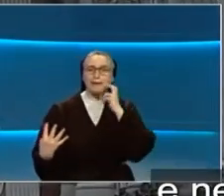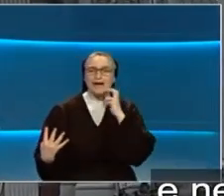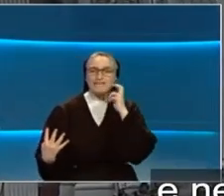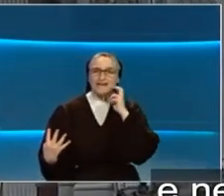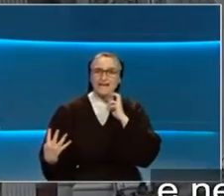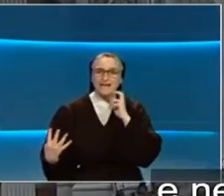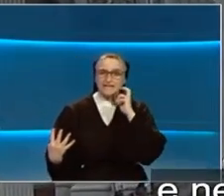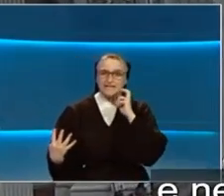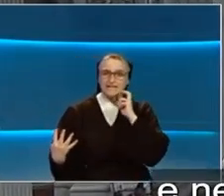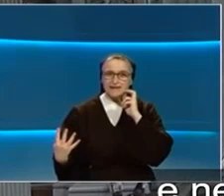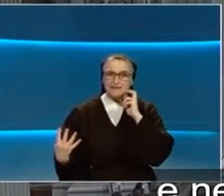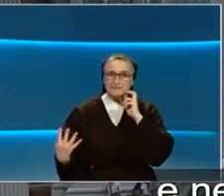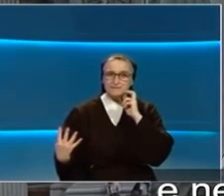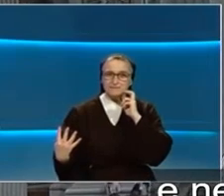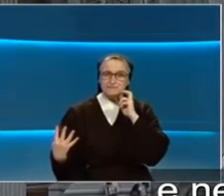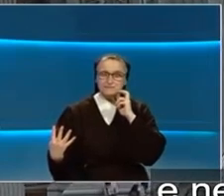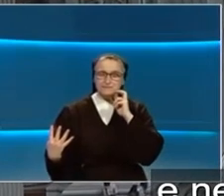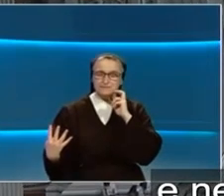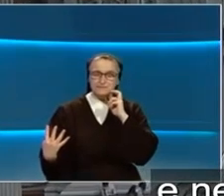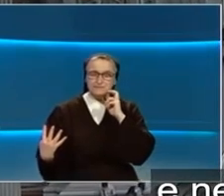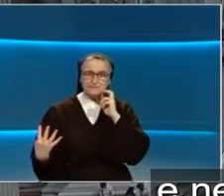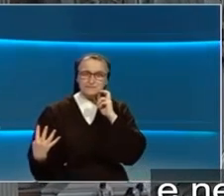verde.